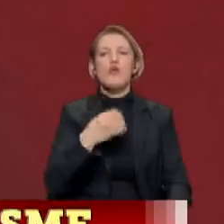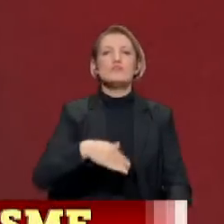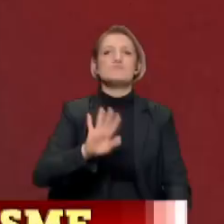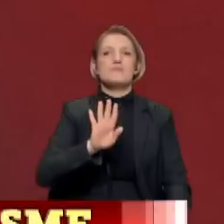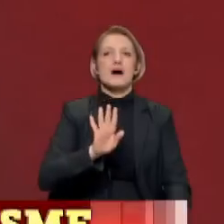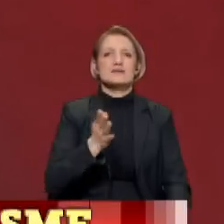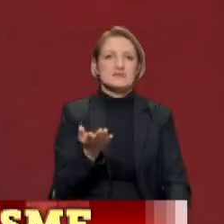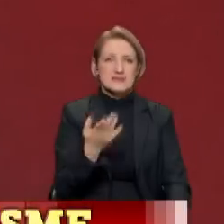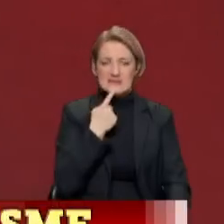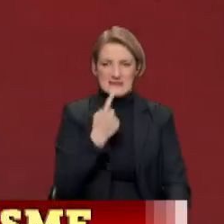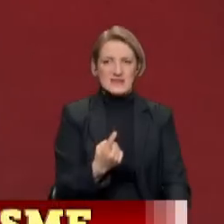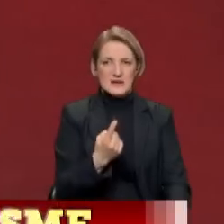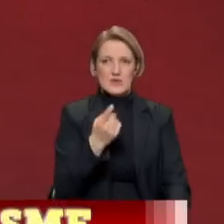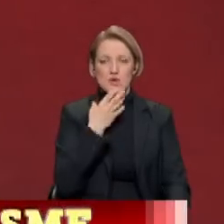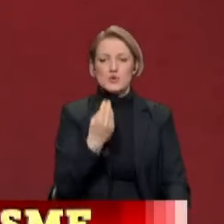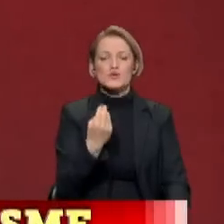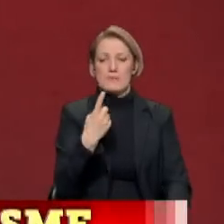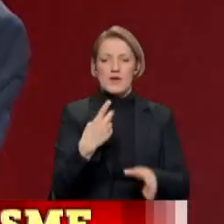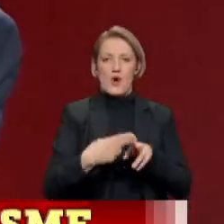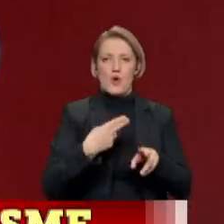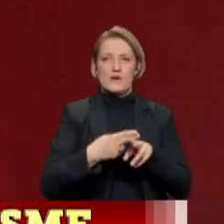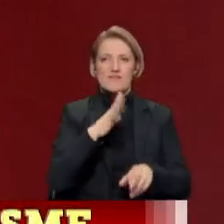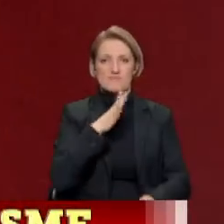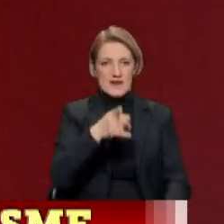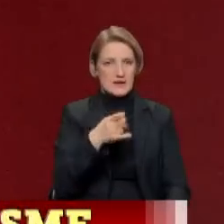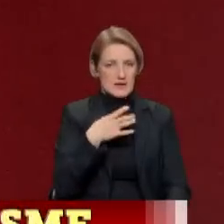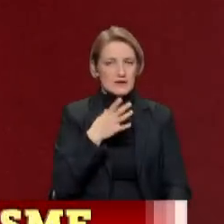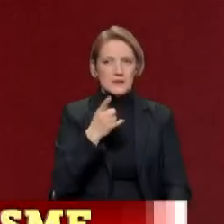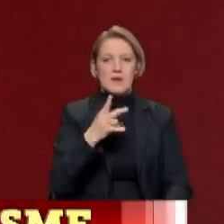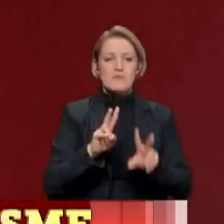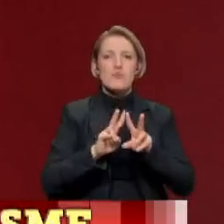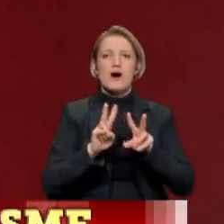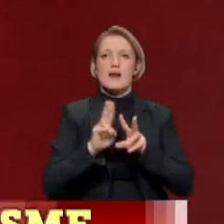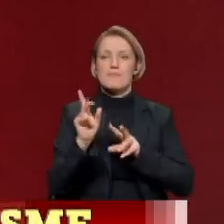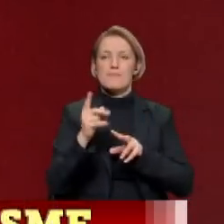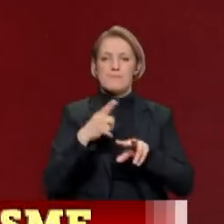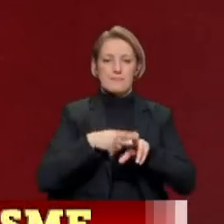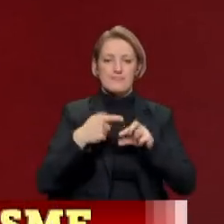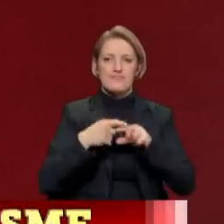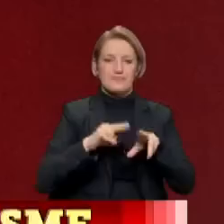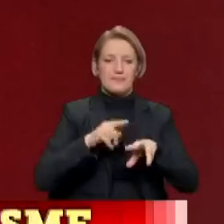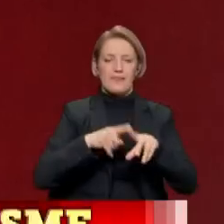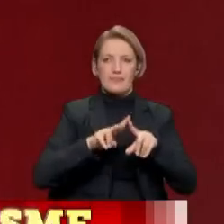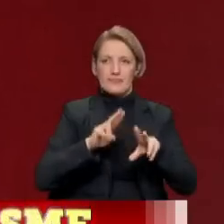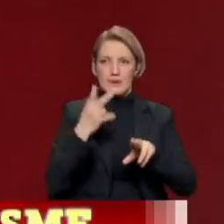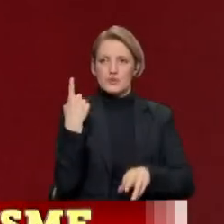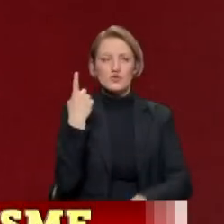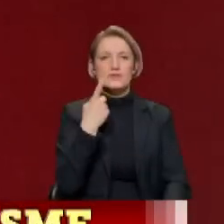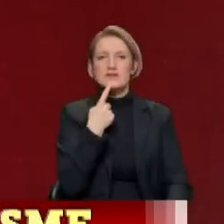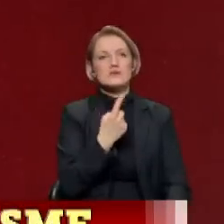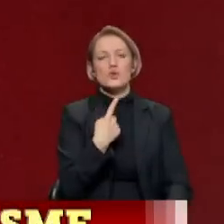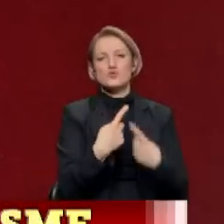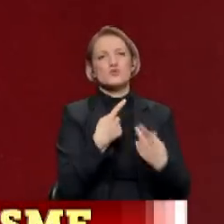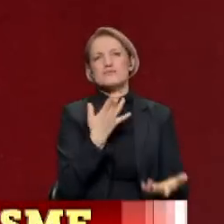her şey oldu da dediniz. Buna güzel bir örnek vereyim. Sabah konuğunuzu bizim Muharrem Erkek dün konuşuyoruz. Muharrem ne